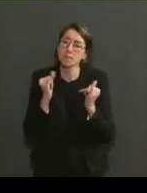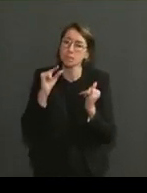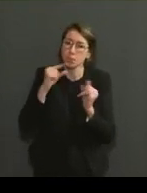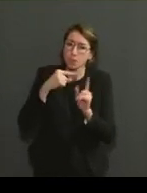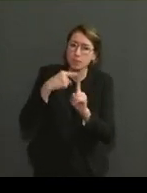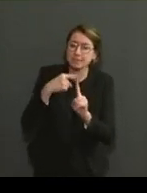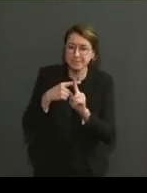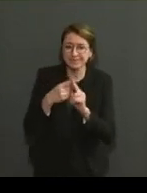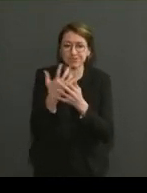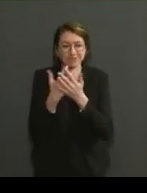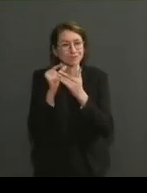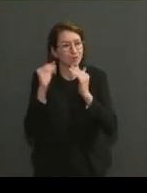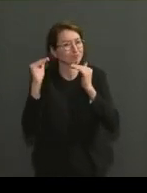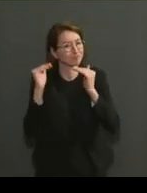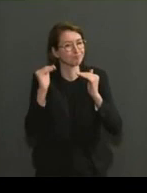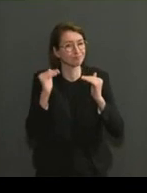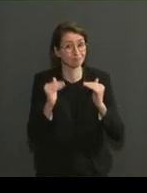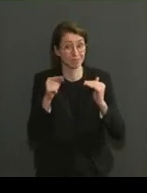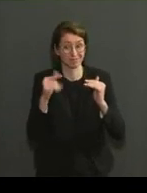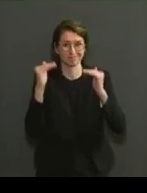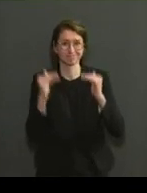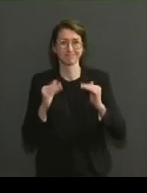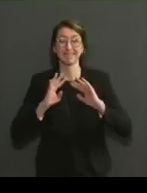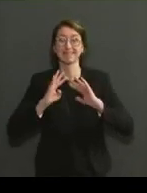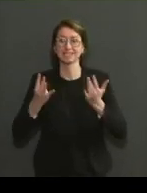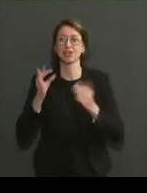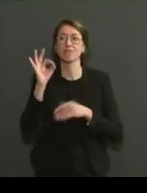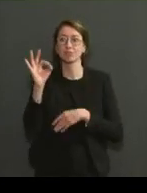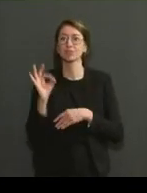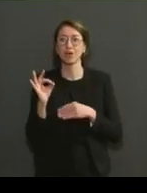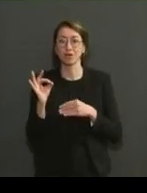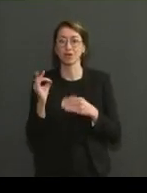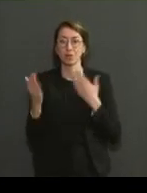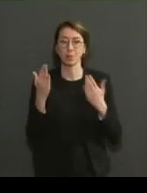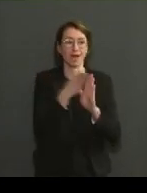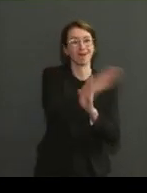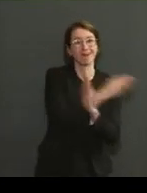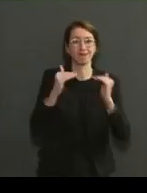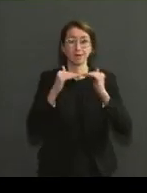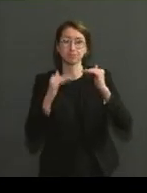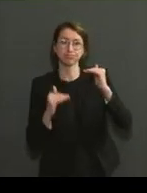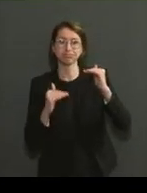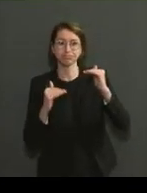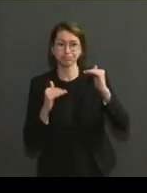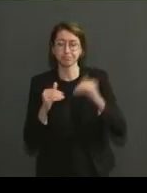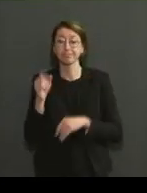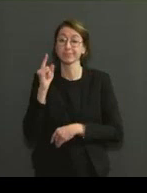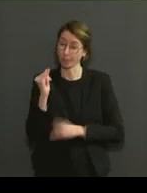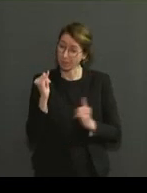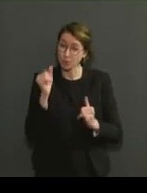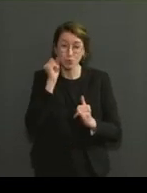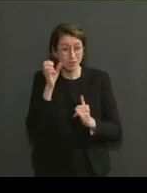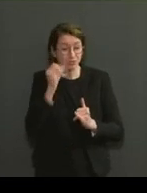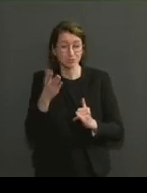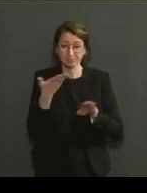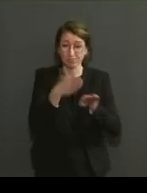par rapport à la semaine qui a précédé. Nous déplorons toujours en moyenne 102 décès par jour, ce qui est moins que